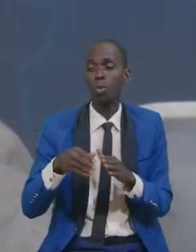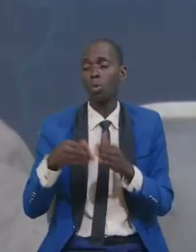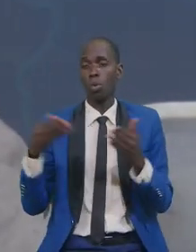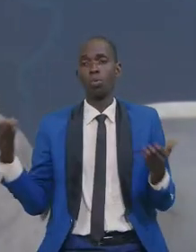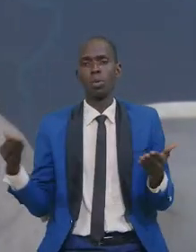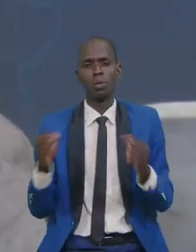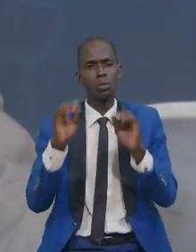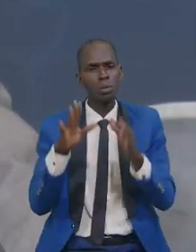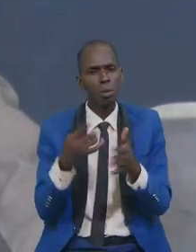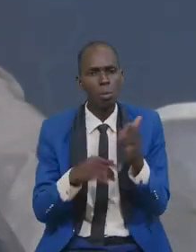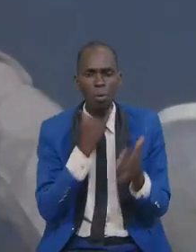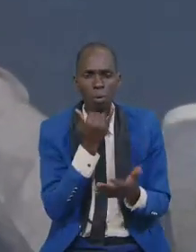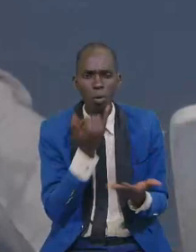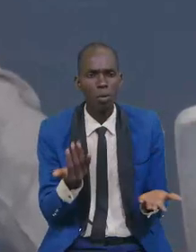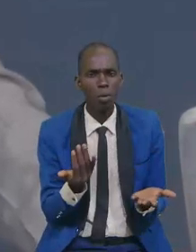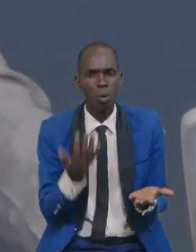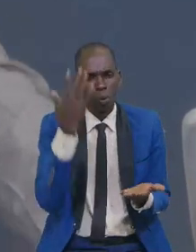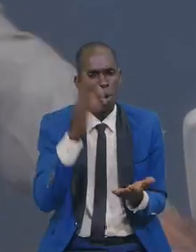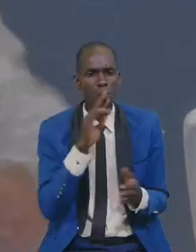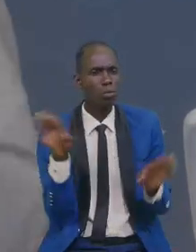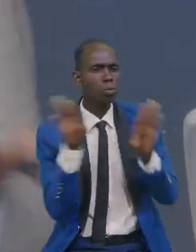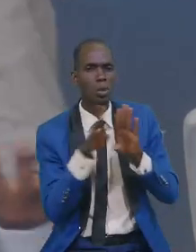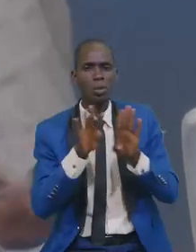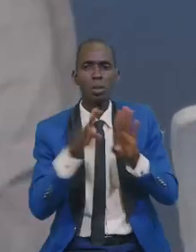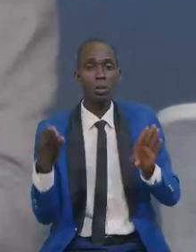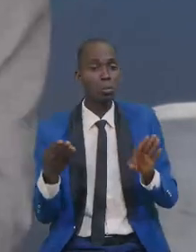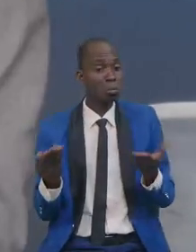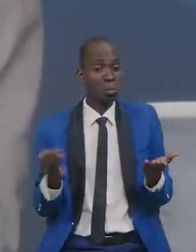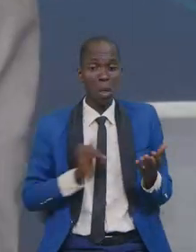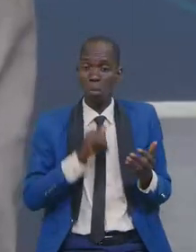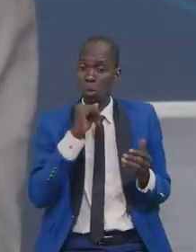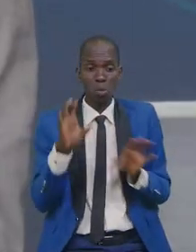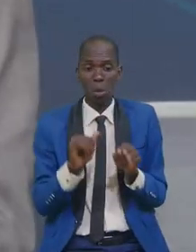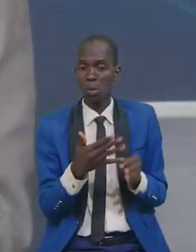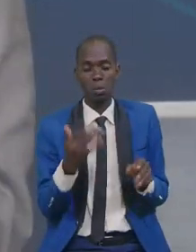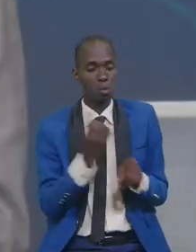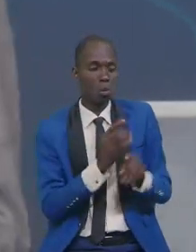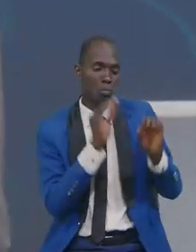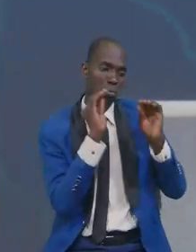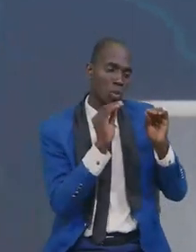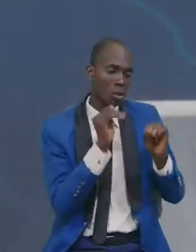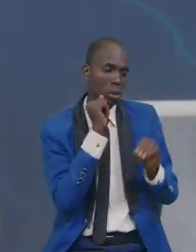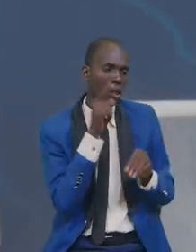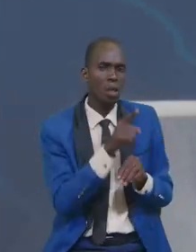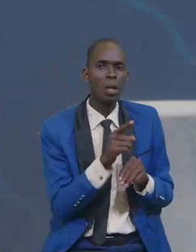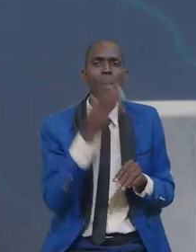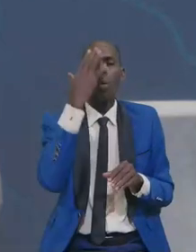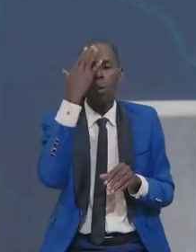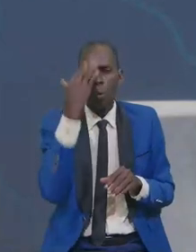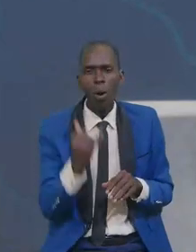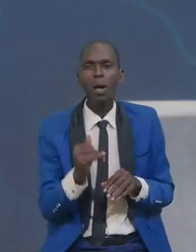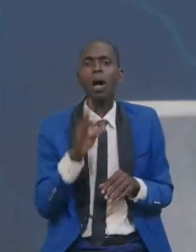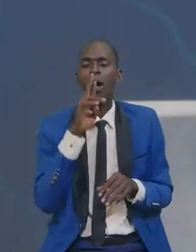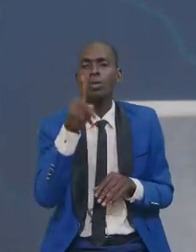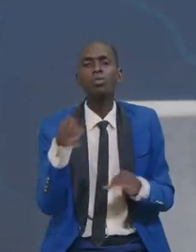Tu ouvres la porte. Enseignant, qu'est-ce qui se passe ici? Pourquoi tu fermes la porte? Non, on ne fait rien. On fait le coup.